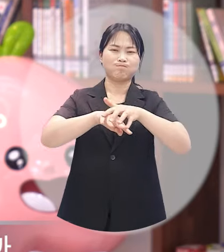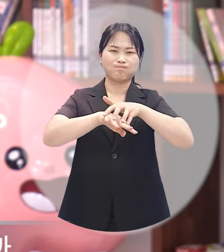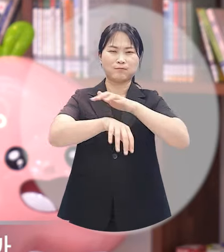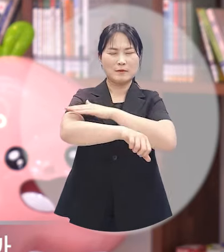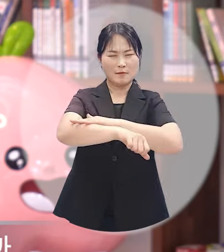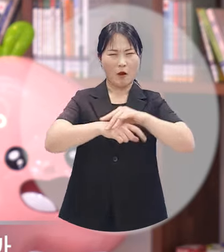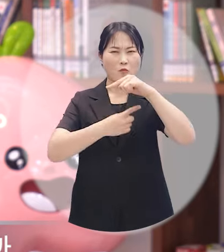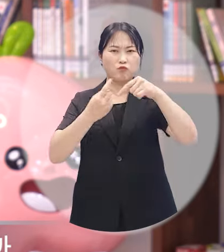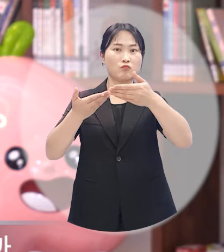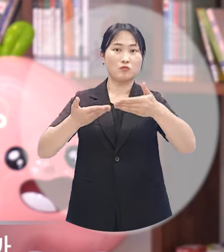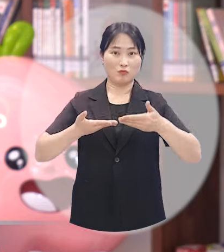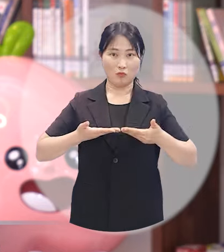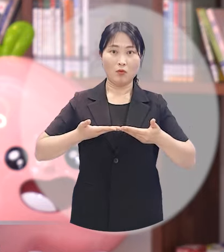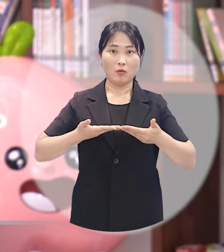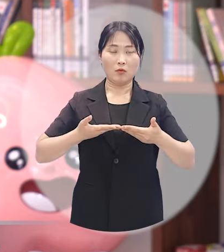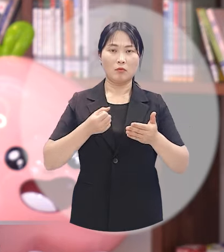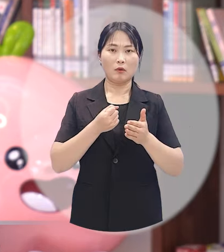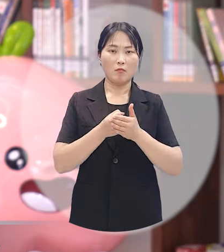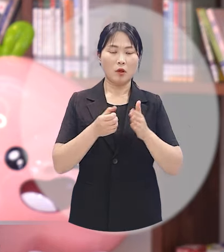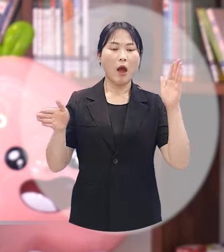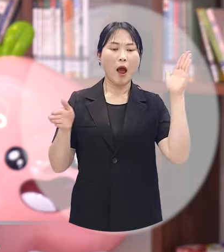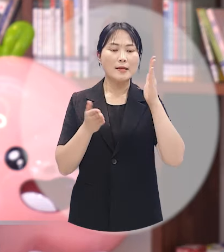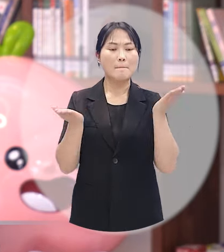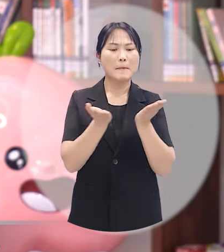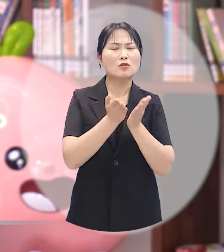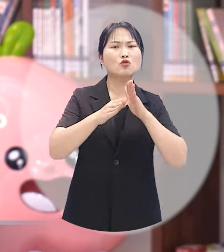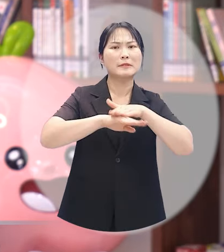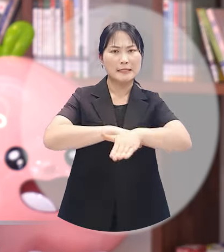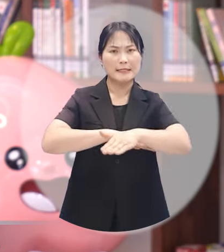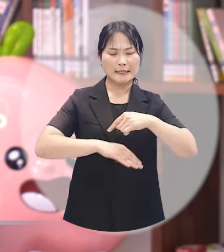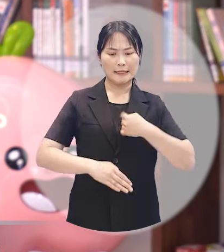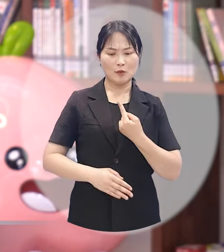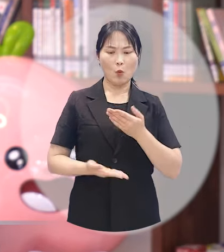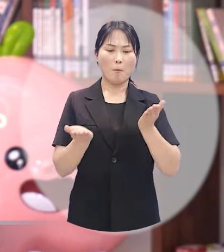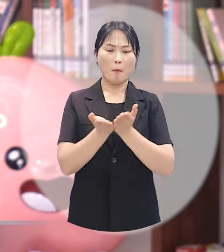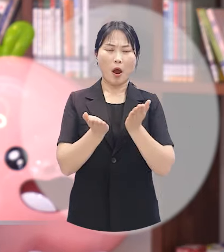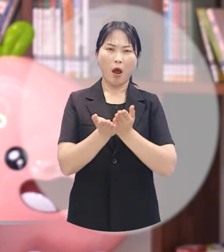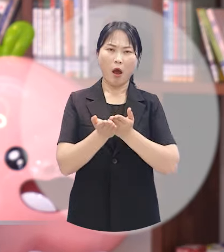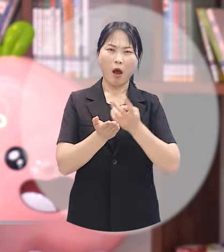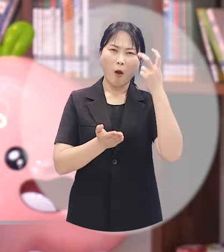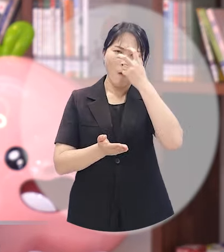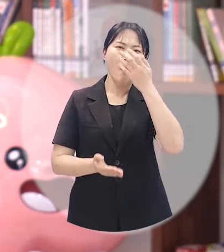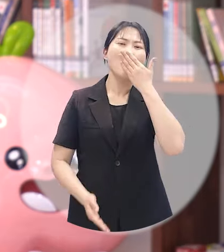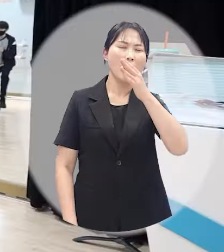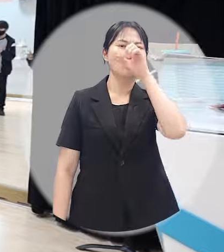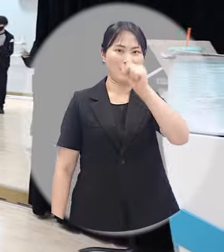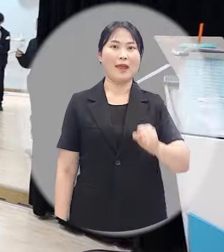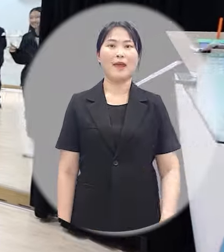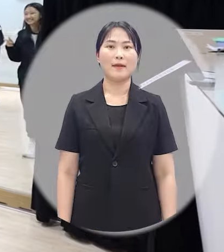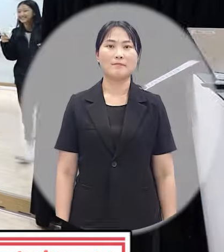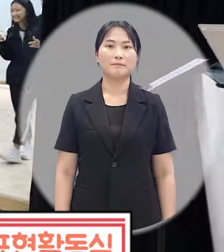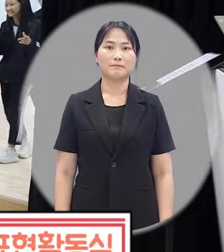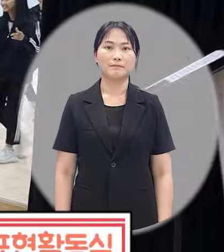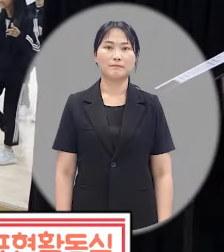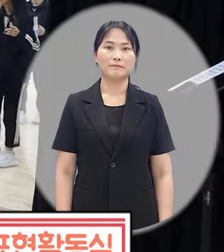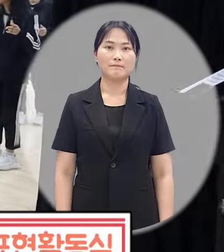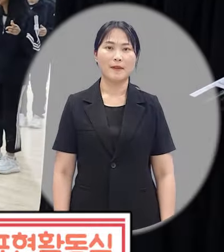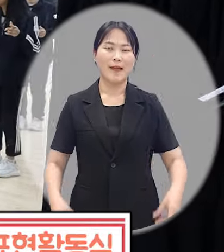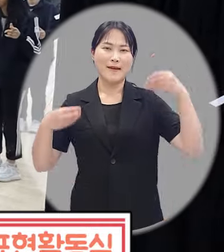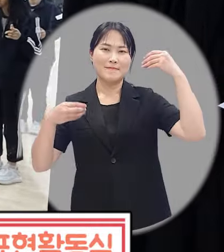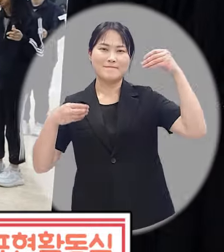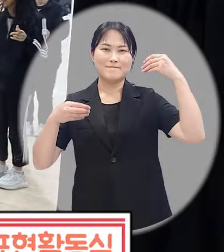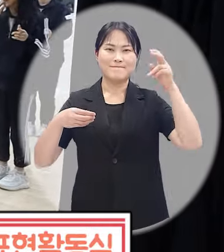운영을 해주시다 보니까 학생들의 개별 맞춤형 진로 탐색이 가능해진 점이 좋은 것 같습니다. 신나는 음악과